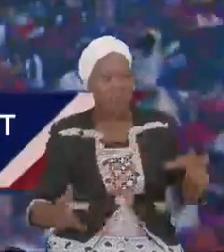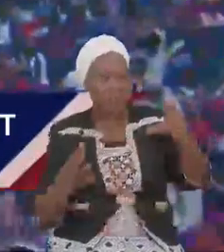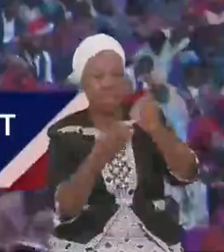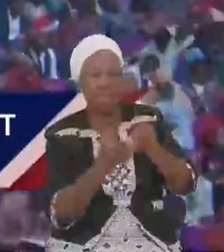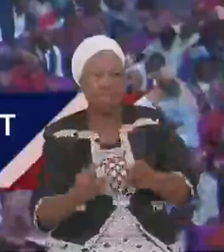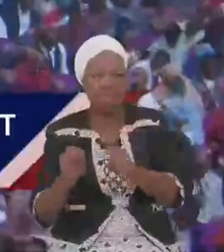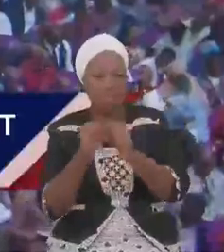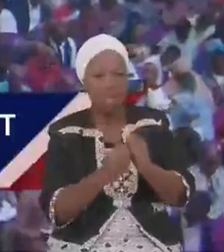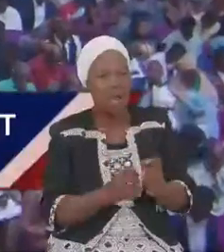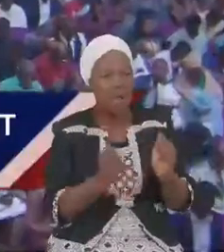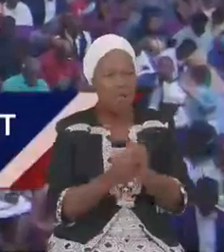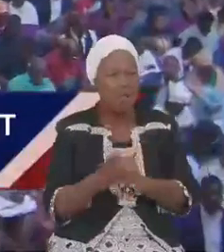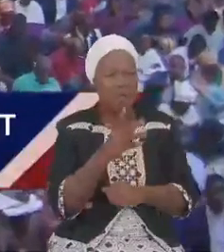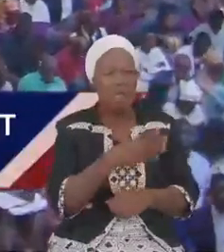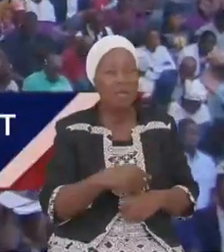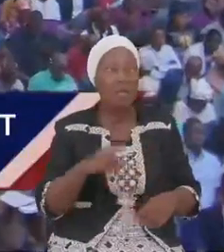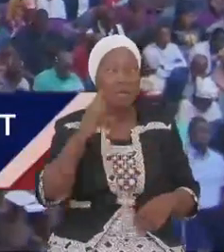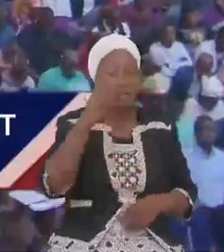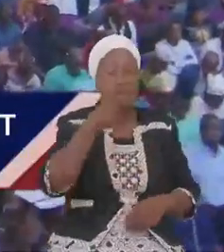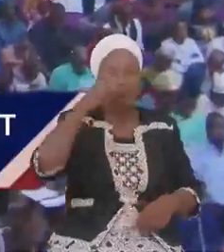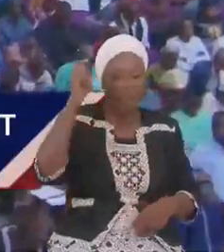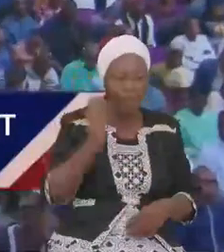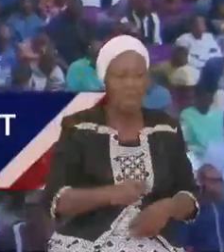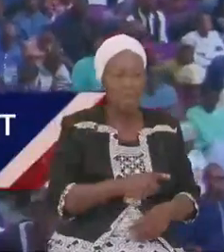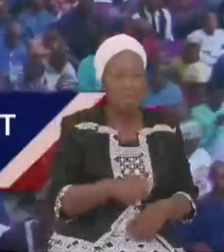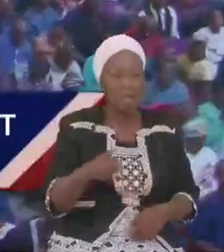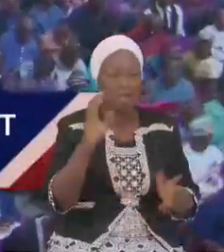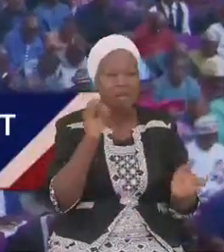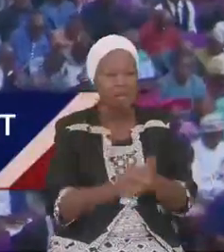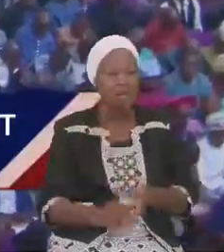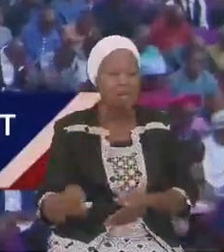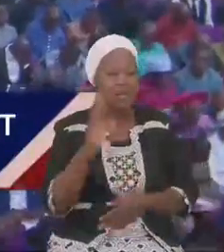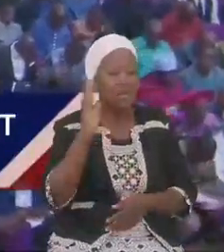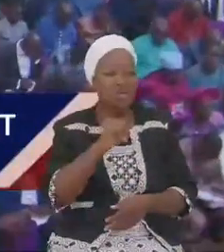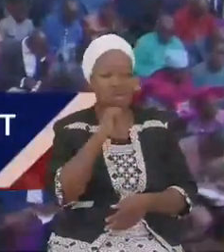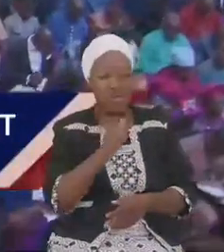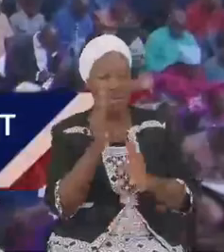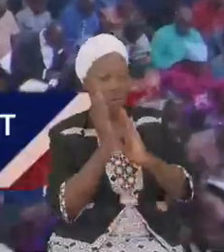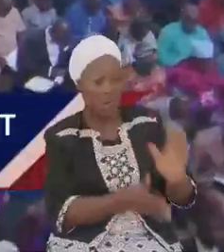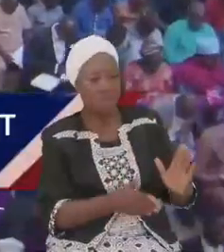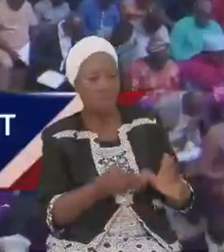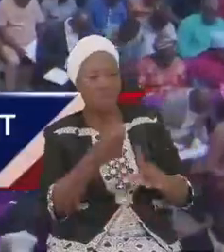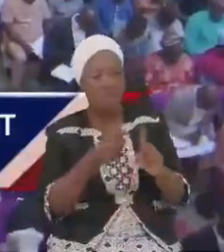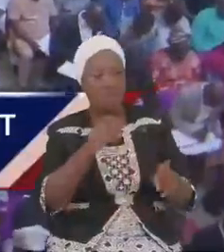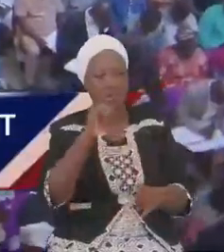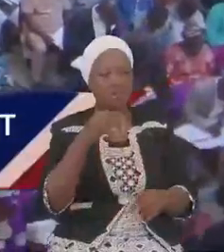il se trouvait avec eux, il leur recommanda de ne pas s'éloigner de